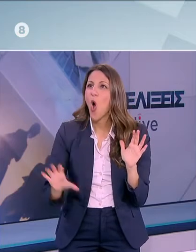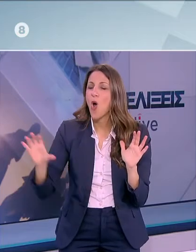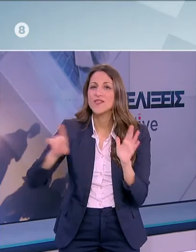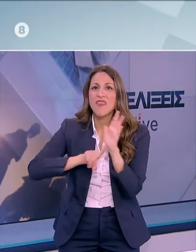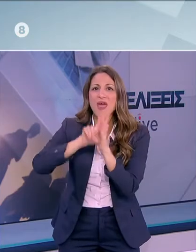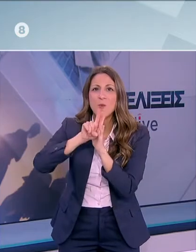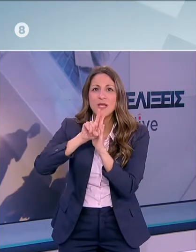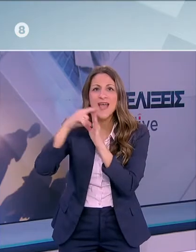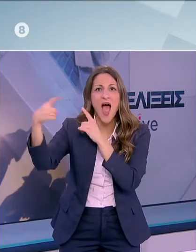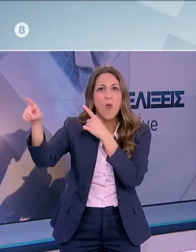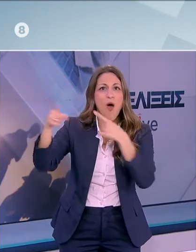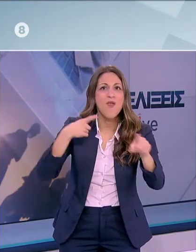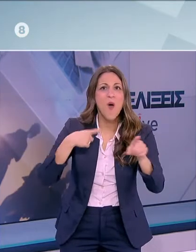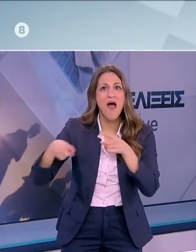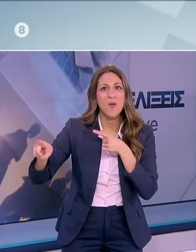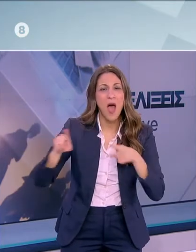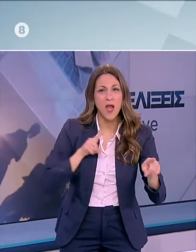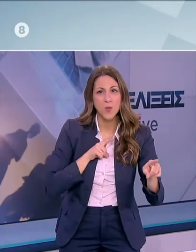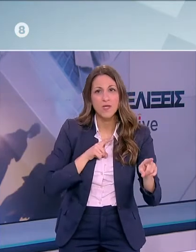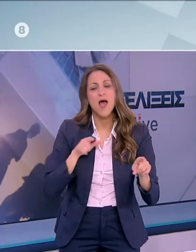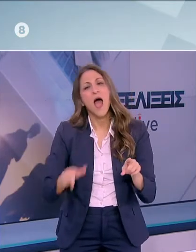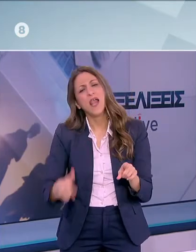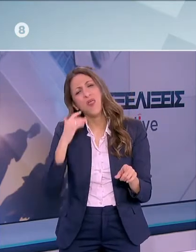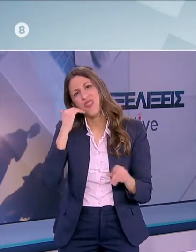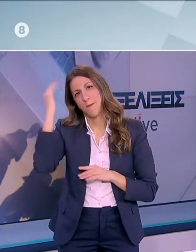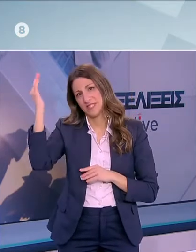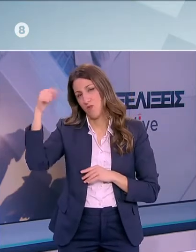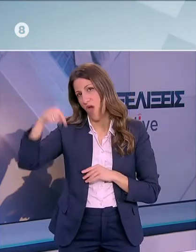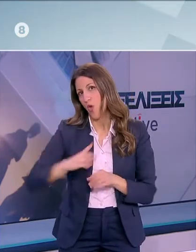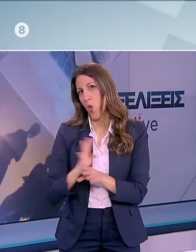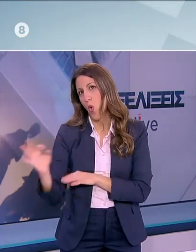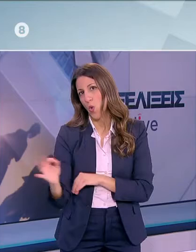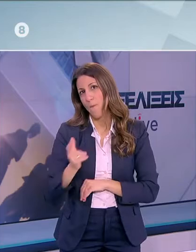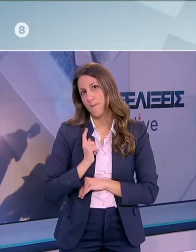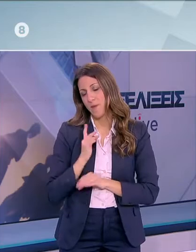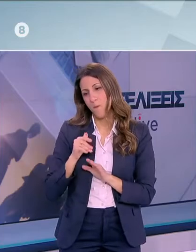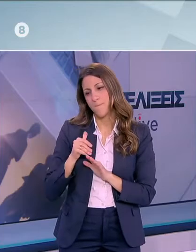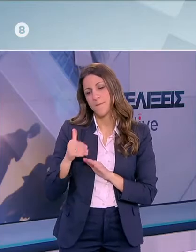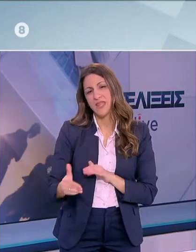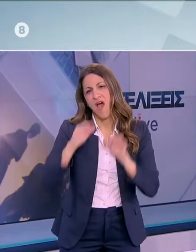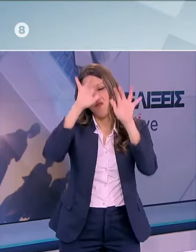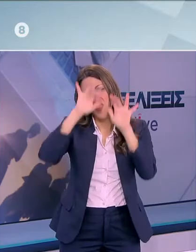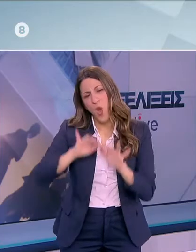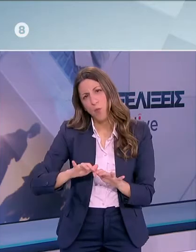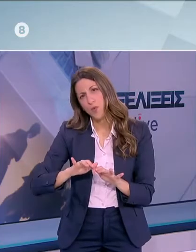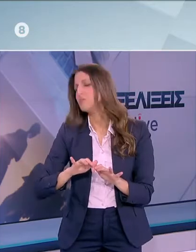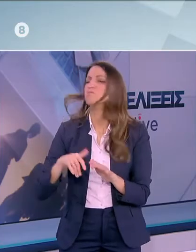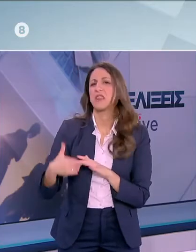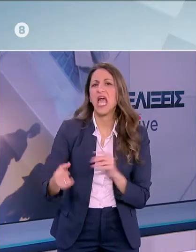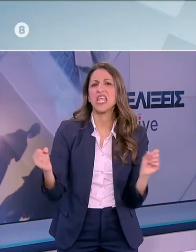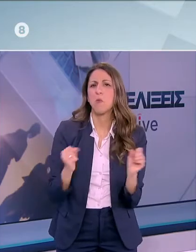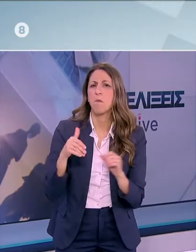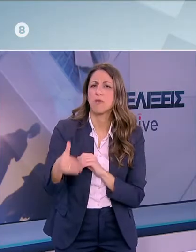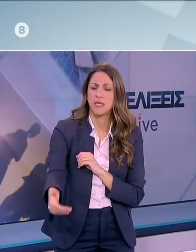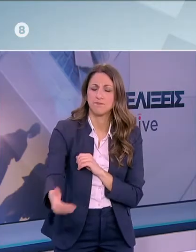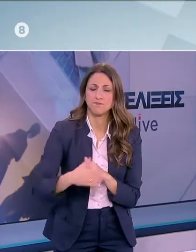μάλλον δεν θα δούμε κάποιο τέτοιο σενάριο με αυτόν τον ιό. Η κυρία Προκόπη από το newsbomb.gr. Κύριε Τσιόδρα